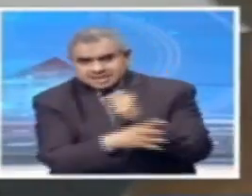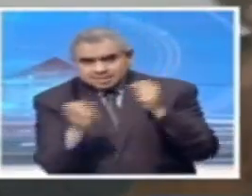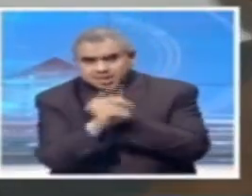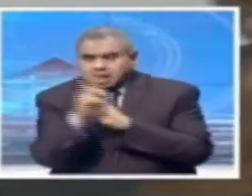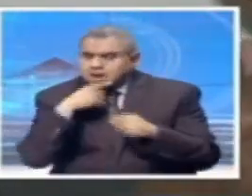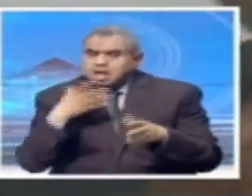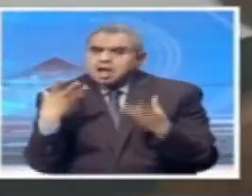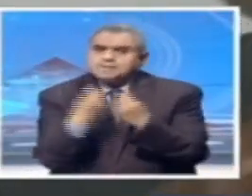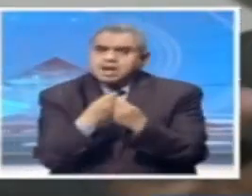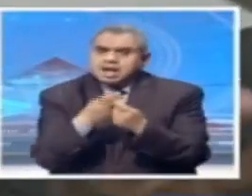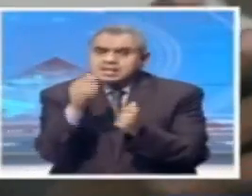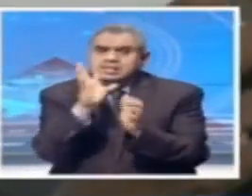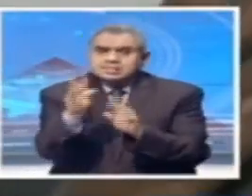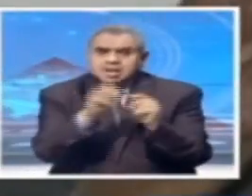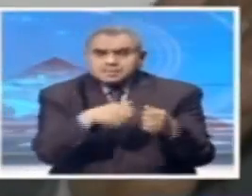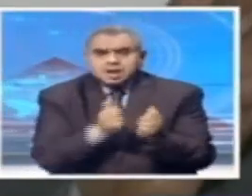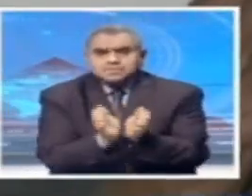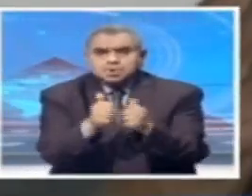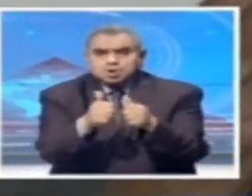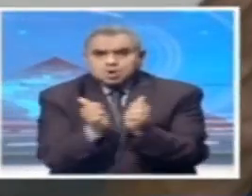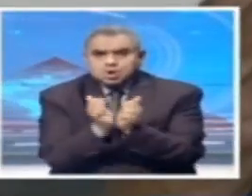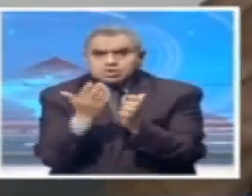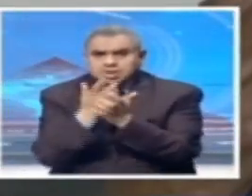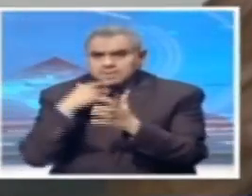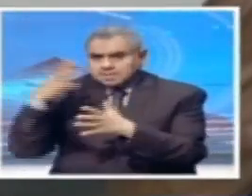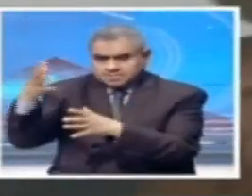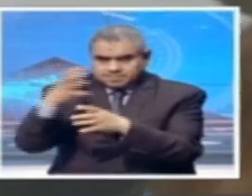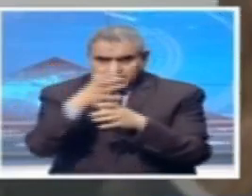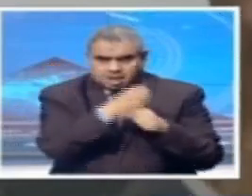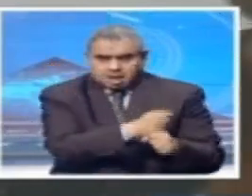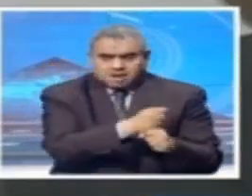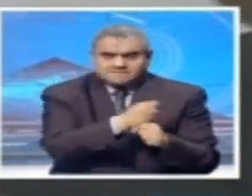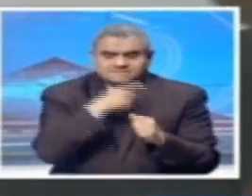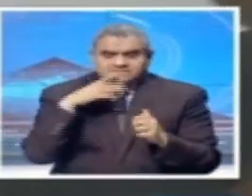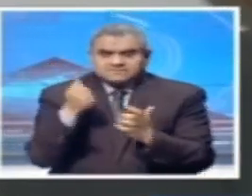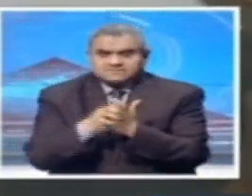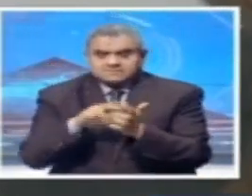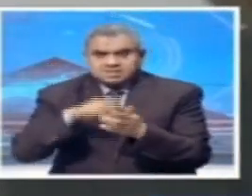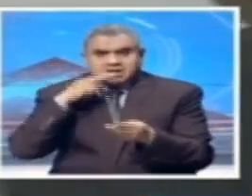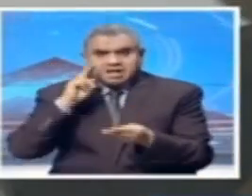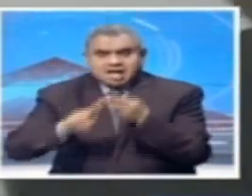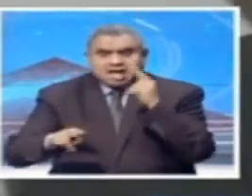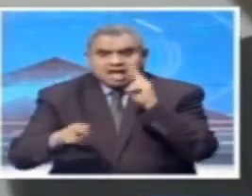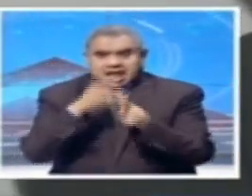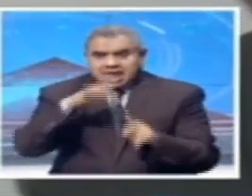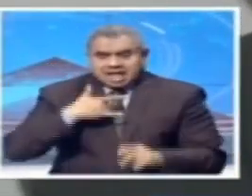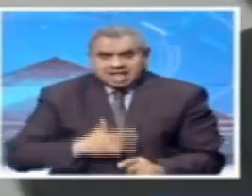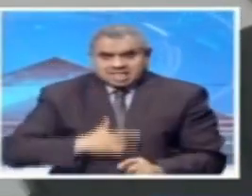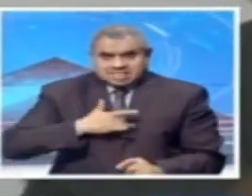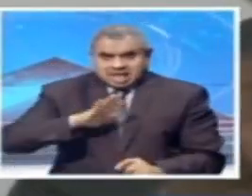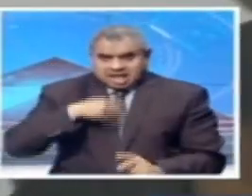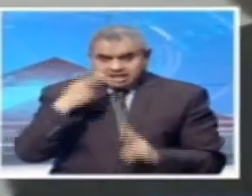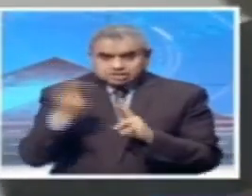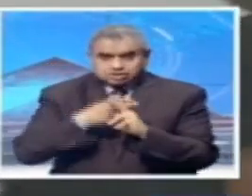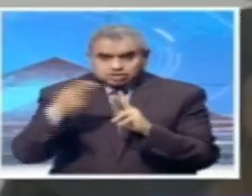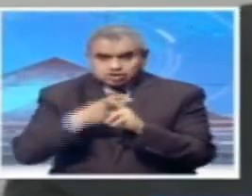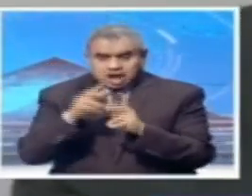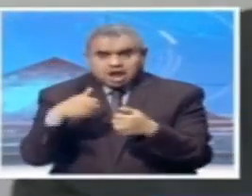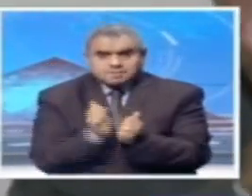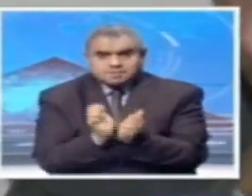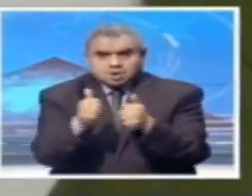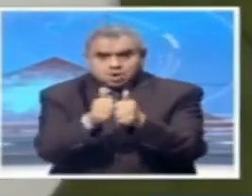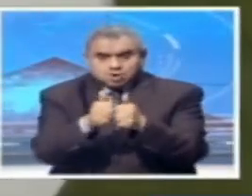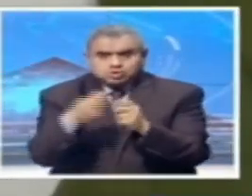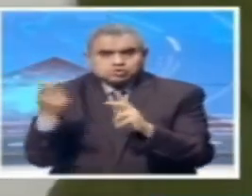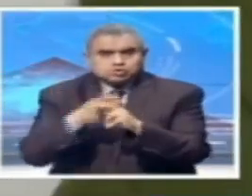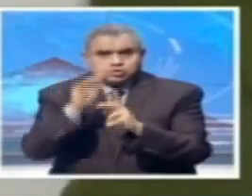أولاده وإخوانه وأهله، فهم جابونا وخافوا علينا، وكل أي خدمة بتمناها إحنا الشعب الأهالي